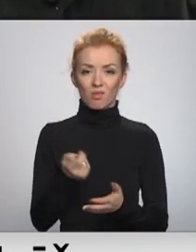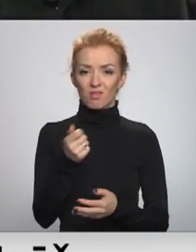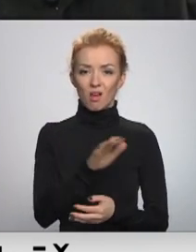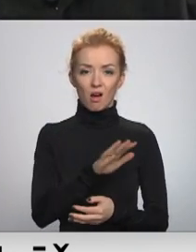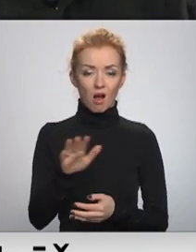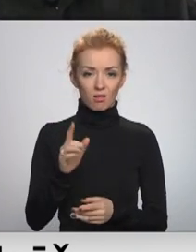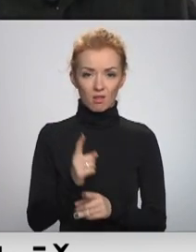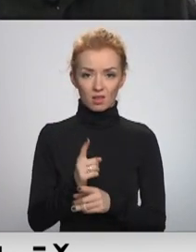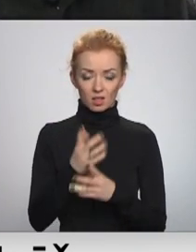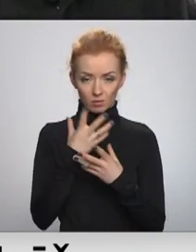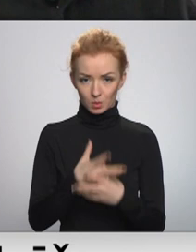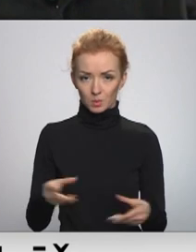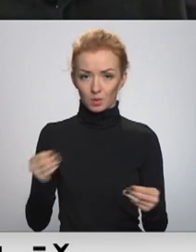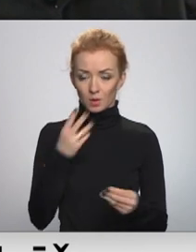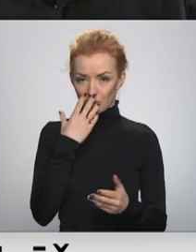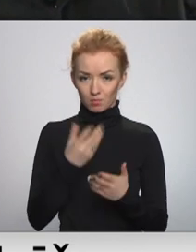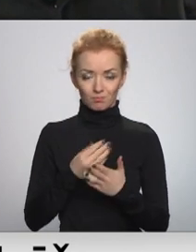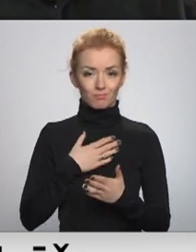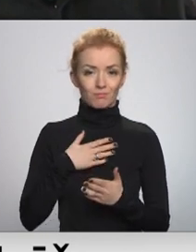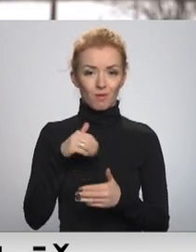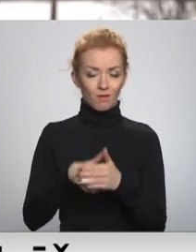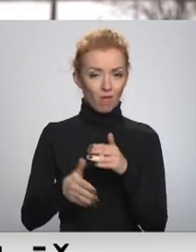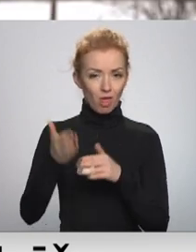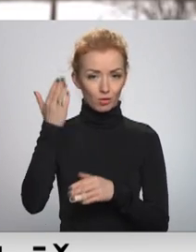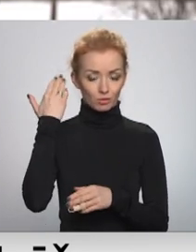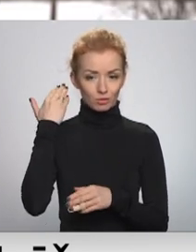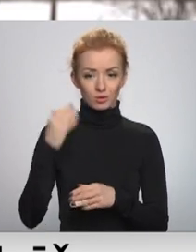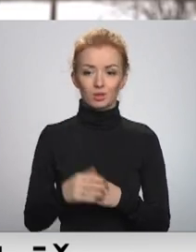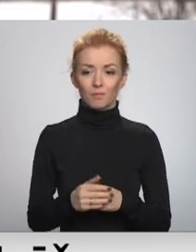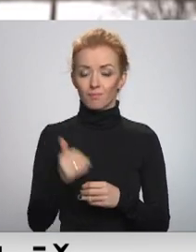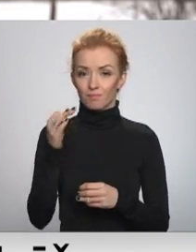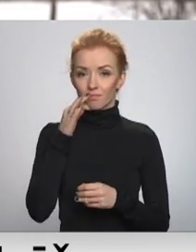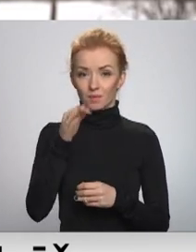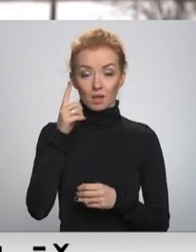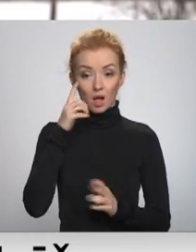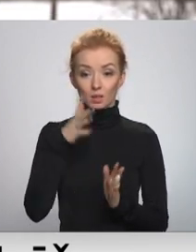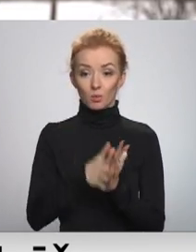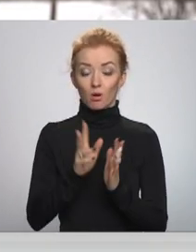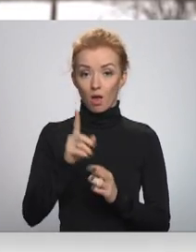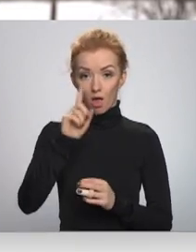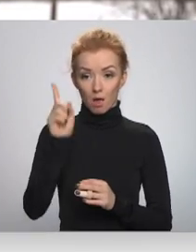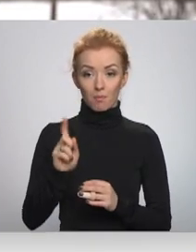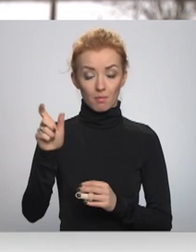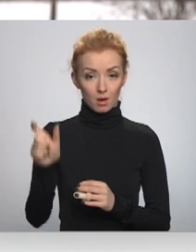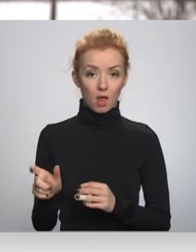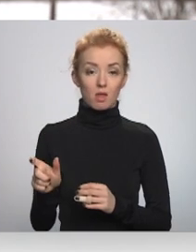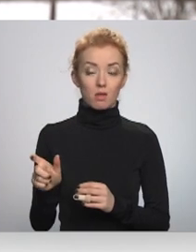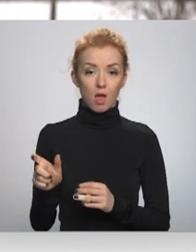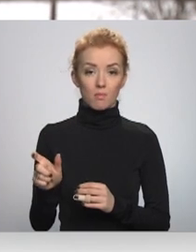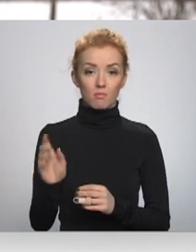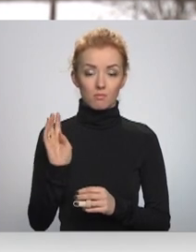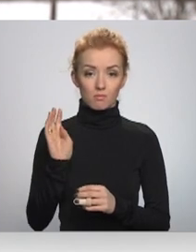nedrīkst pagaist no mūsu vēsturiskās atmiņas. Ir jāsaprot, ka ebrejiem holokausts